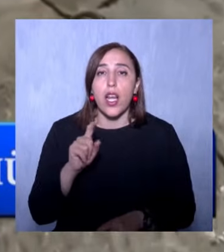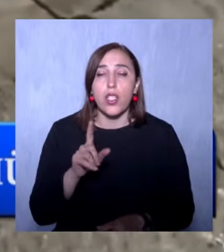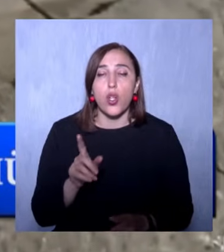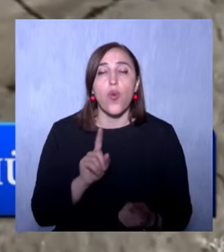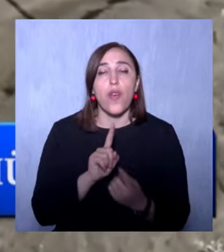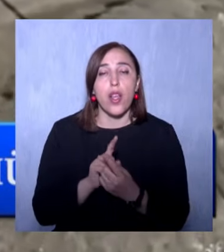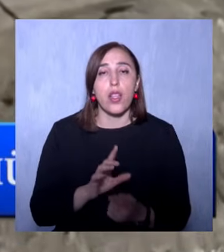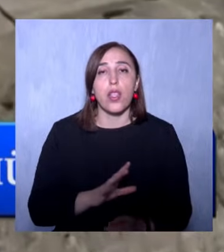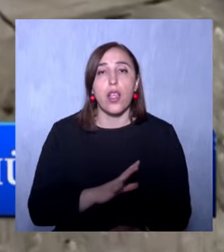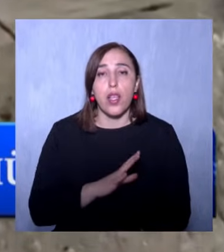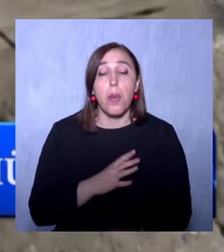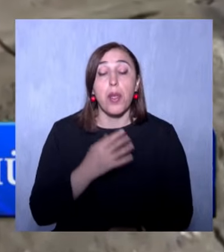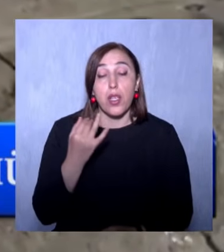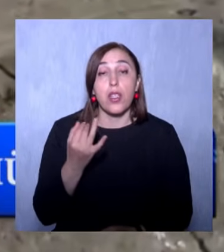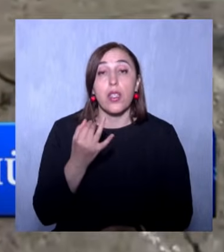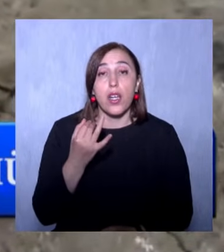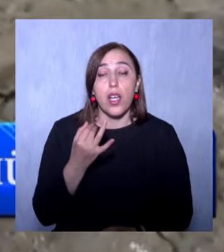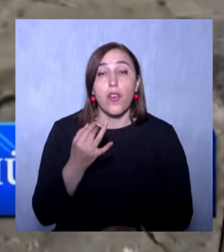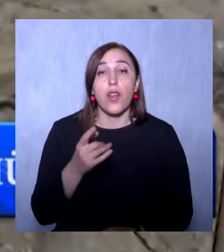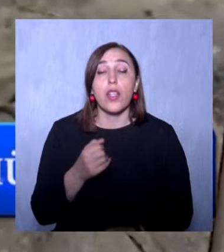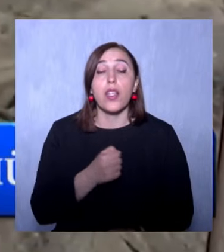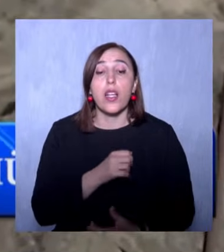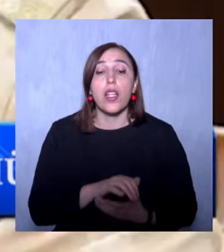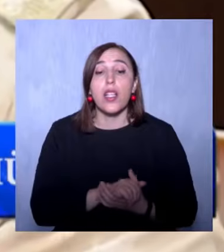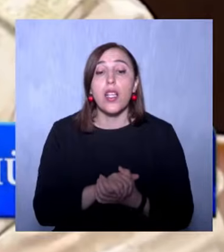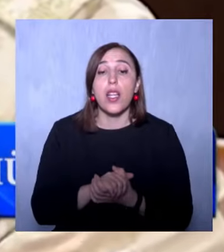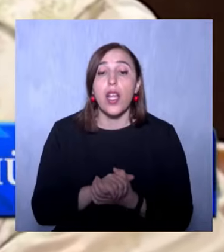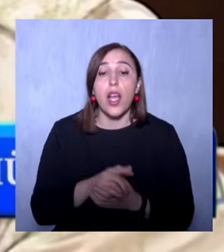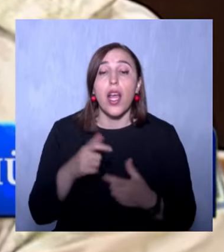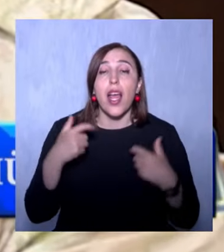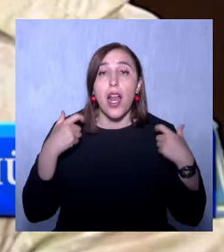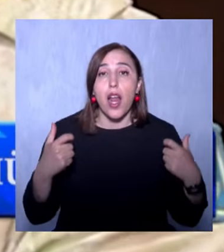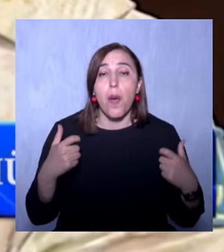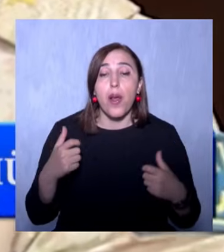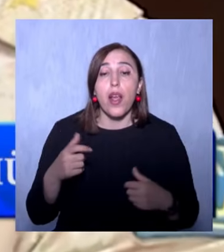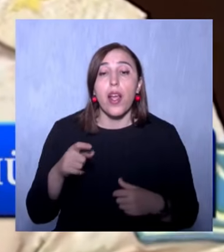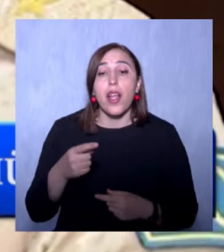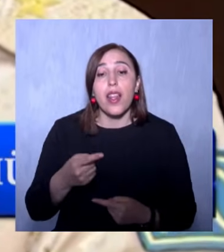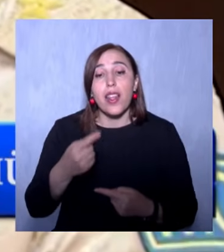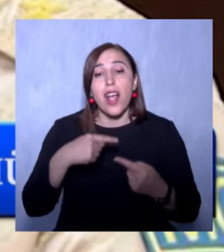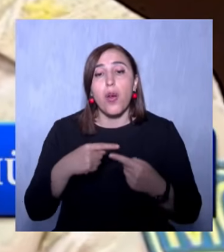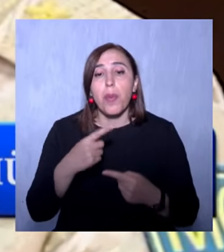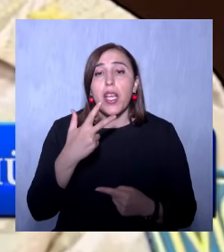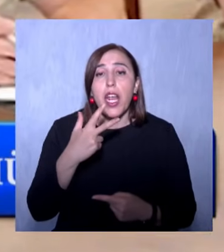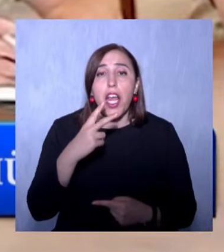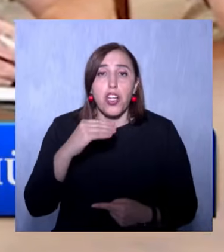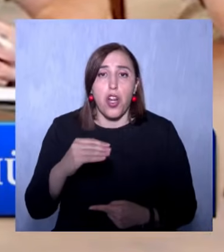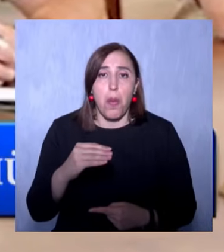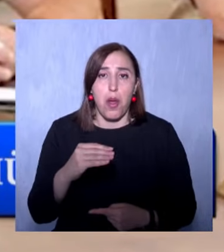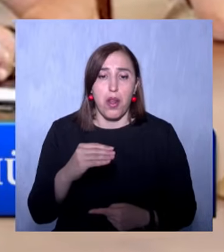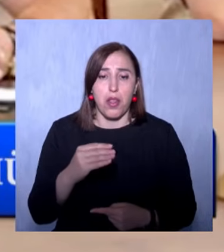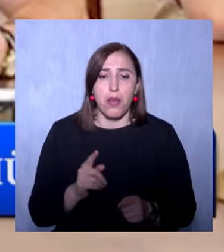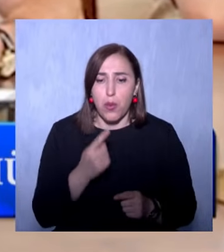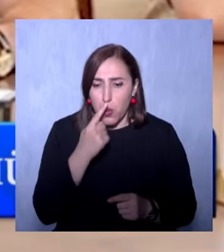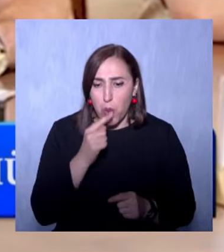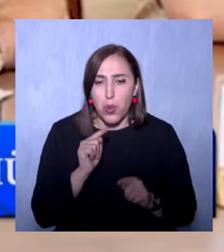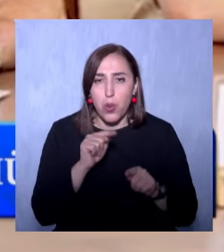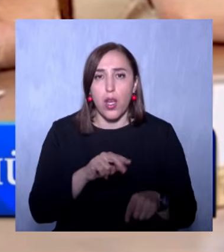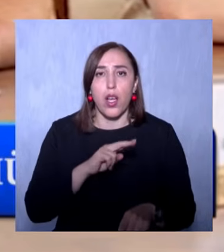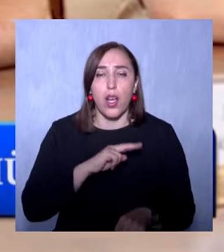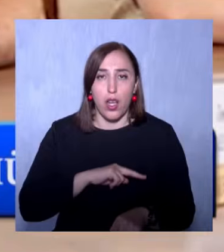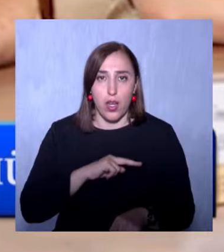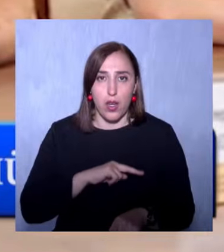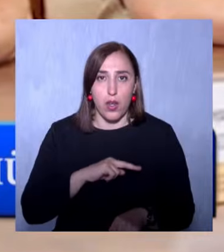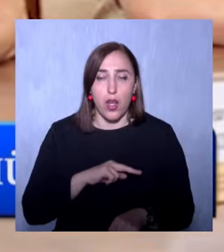հետ։ Ուշագրավ է սակայն, որ խաղապահների հրամանատարի պաշտոնում Անաշկինի նախորդը ընդամենը 3 շաբաթ առաջ ստորաբաժանման